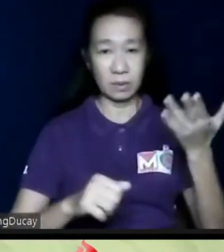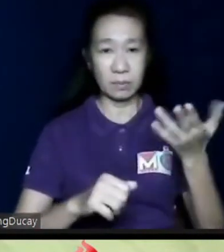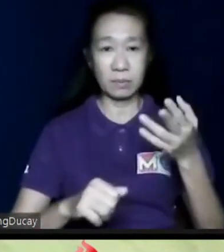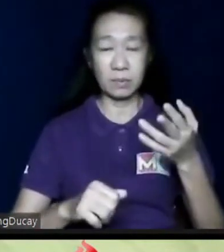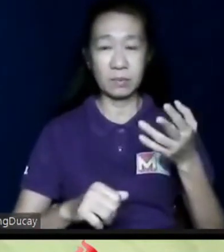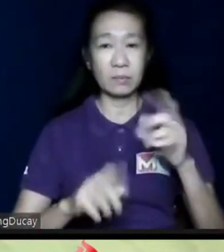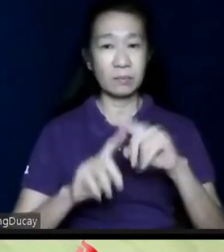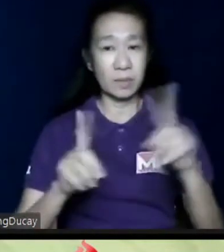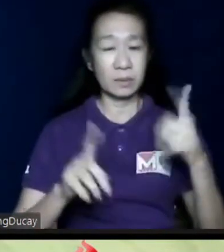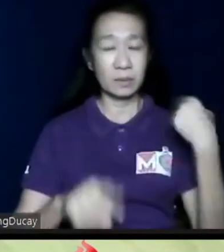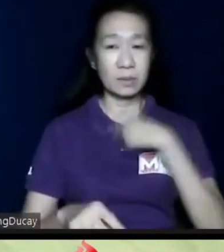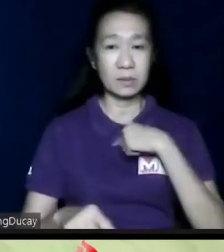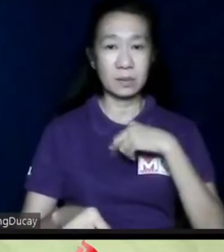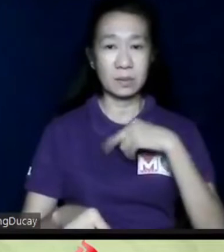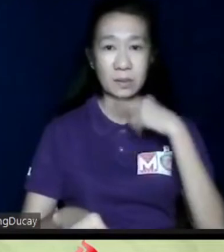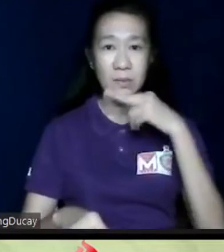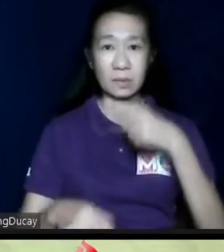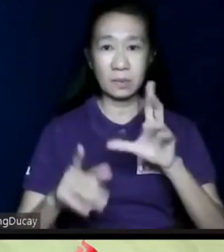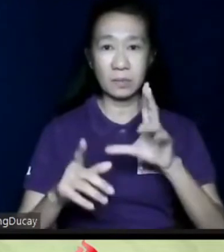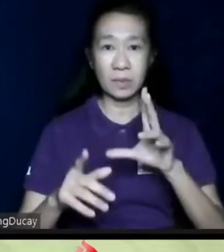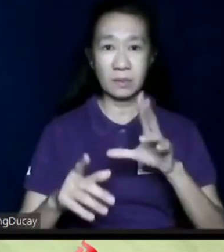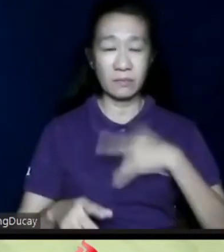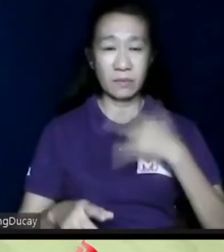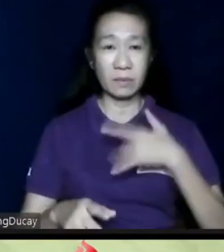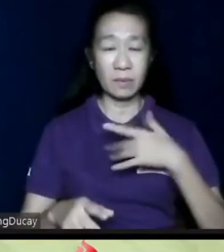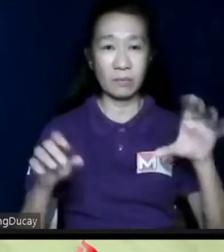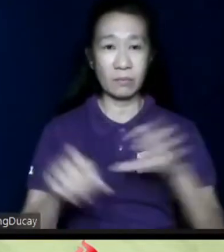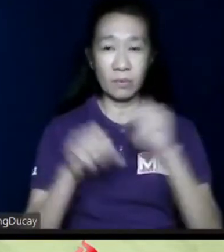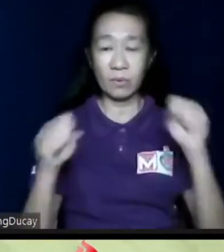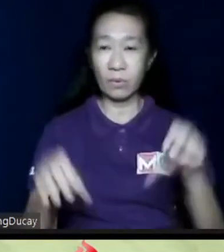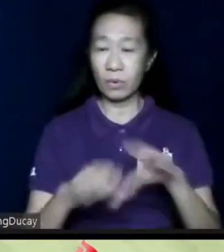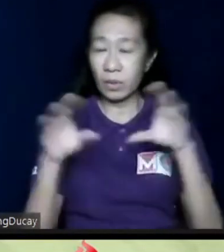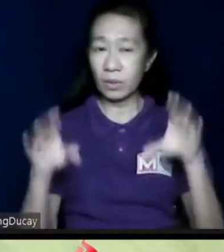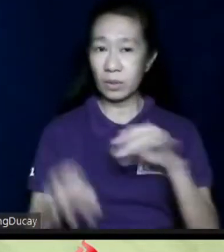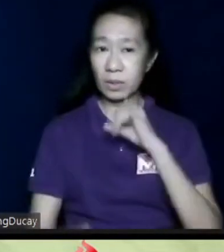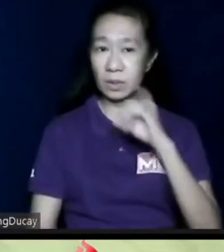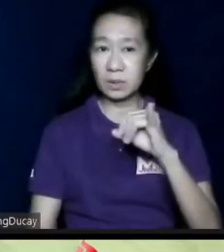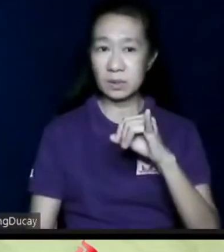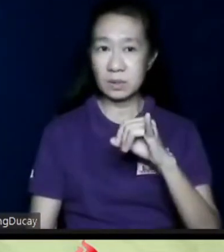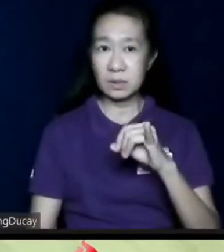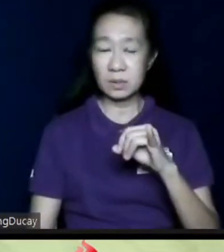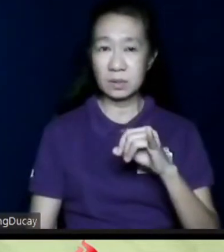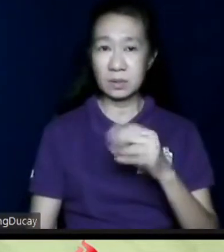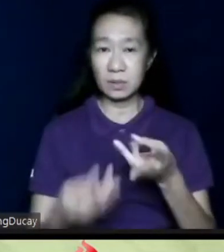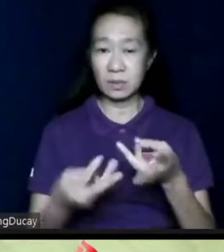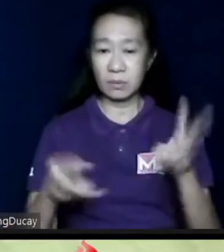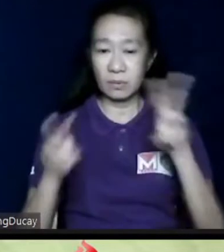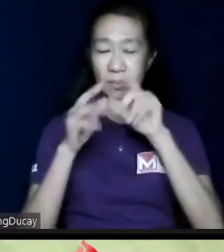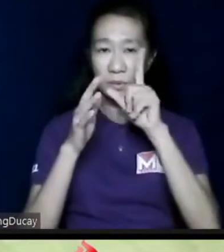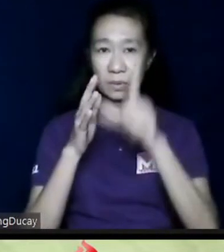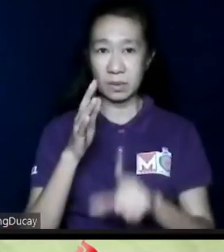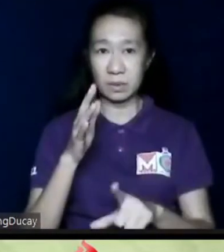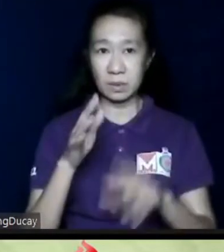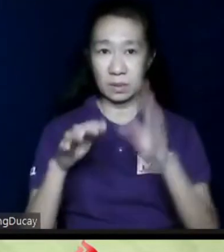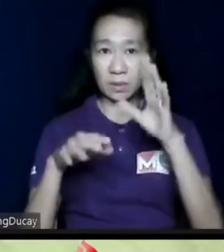paramdam sa kanila na ang trabaho nila ay, that it's worth less than the work